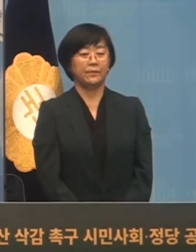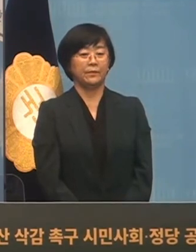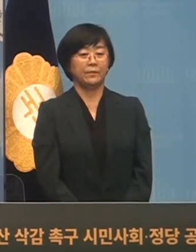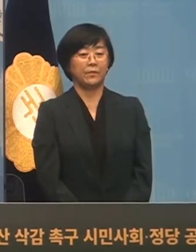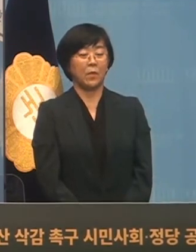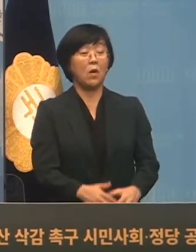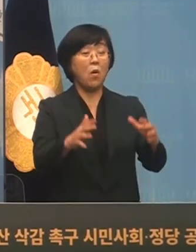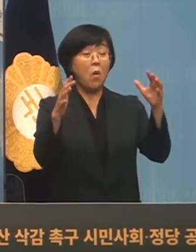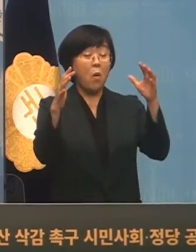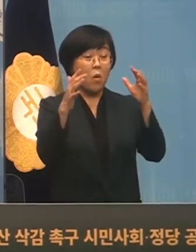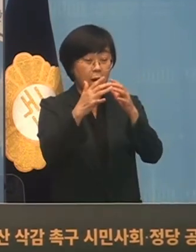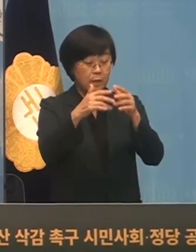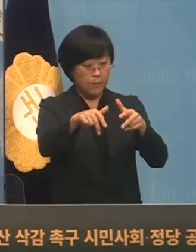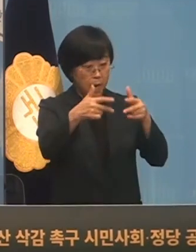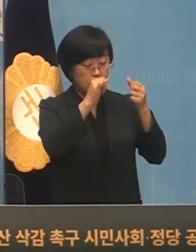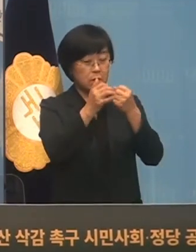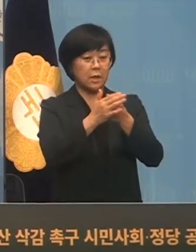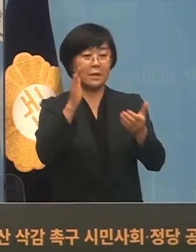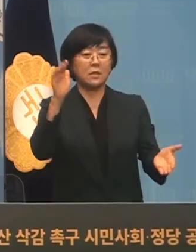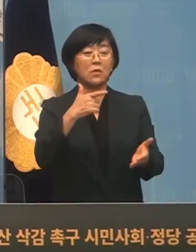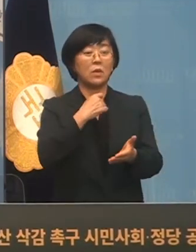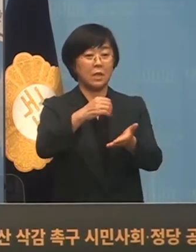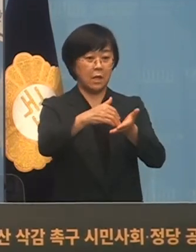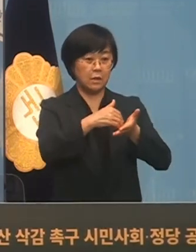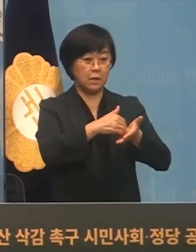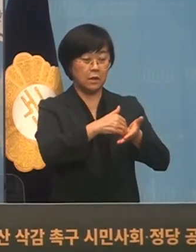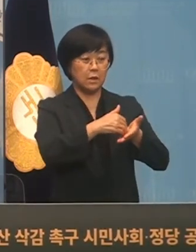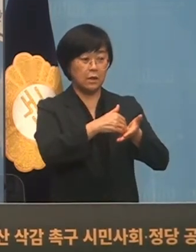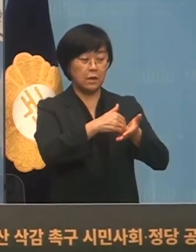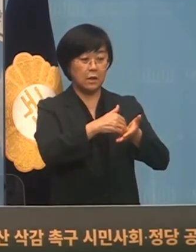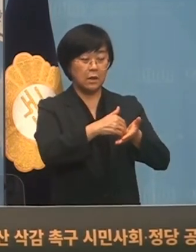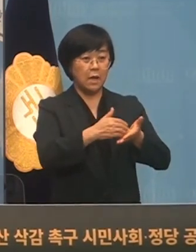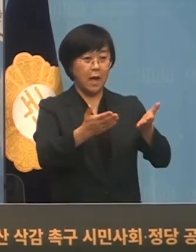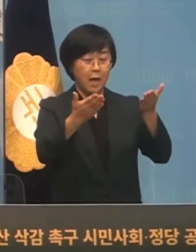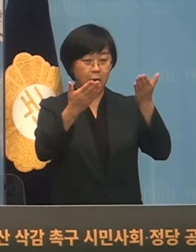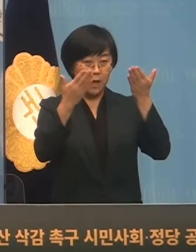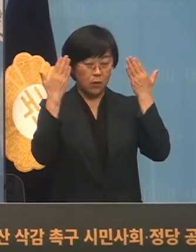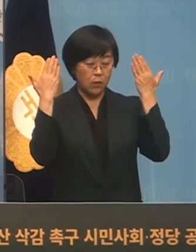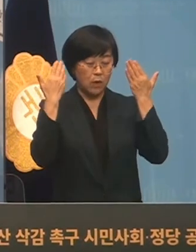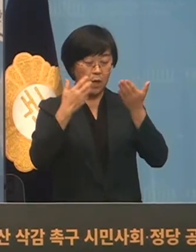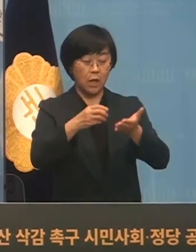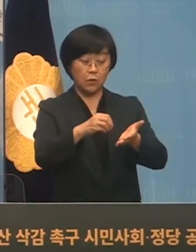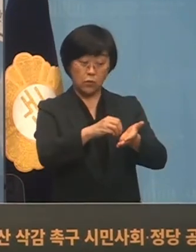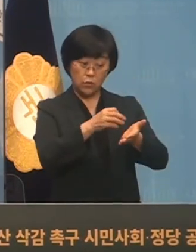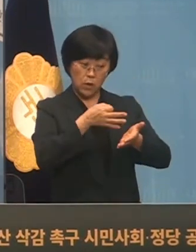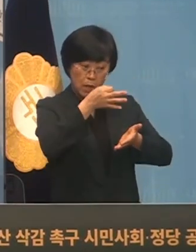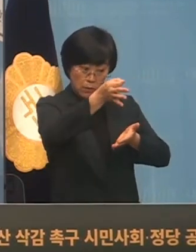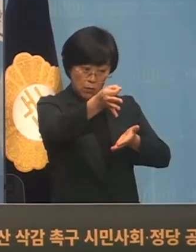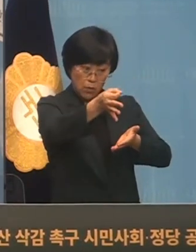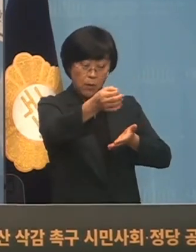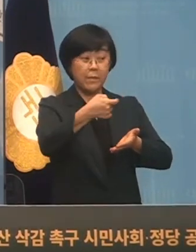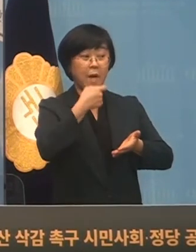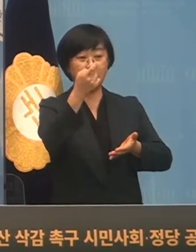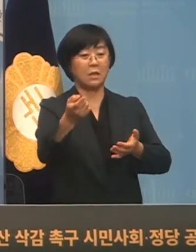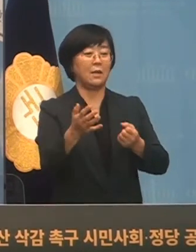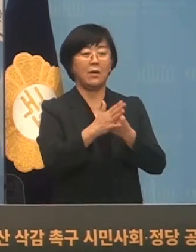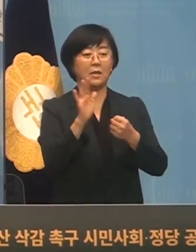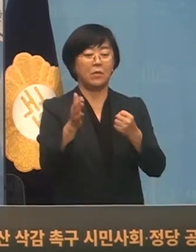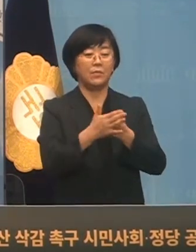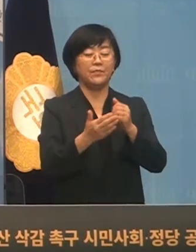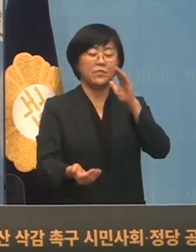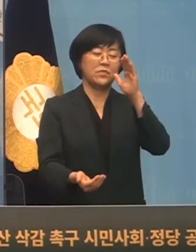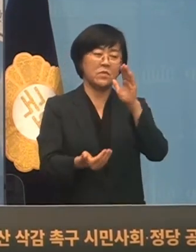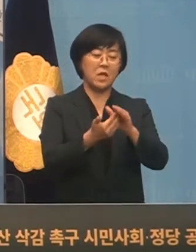지난 온라인 수업에도 불구하고 학생들이 요구하는 제대로 된 등록금 반환은 이루어지지 않고 있습니다. 세계 최고 수준의